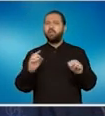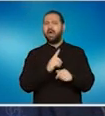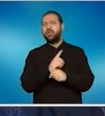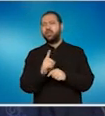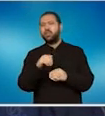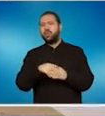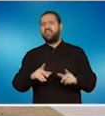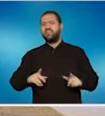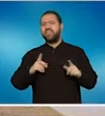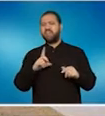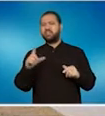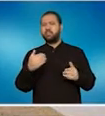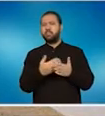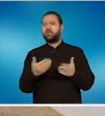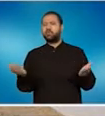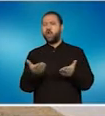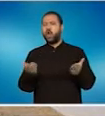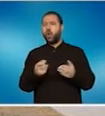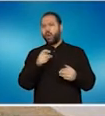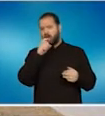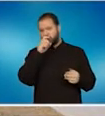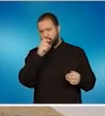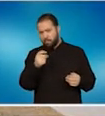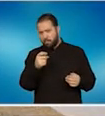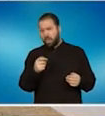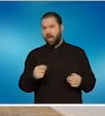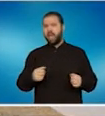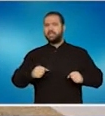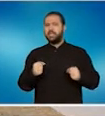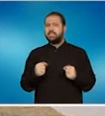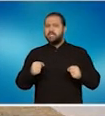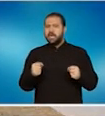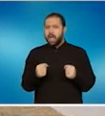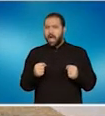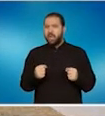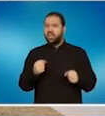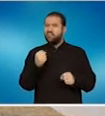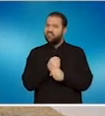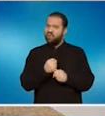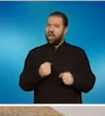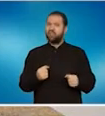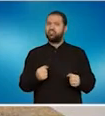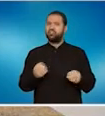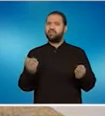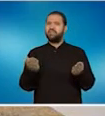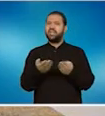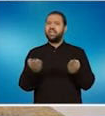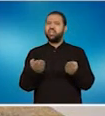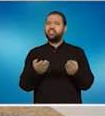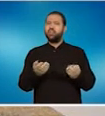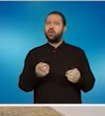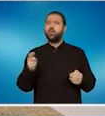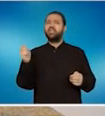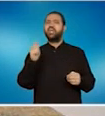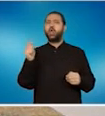orice fiu de țăran înstrăit, de Rezeș înstrăit. Urmează cursurile seminarului